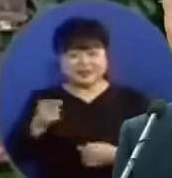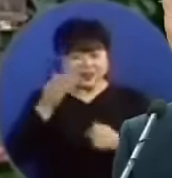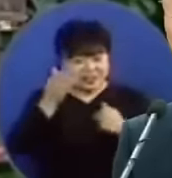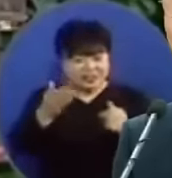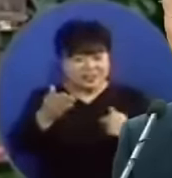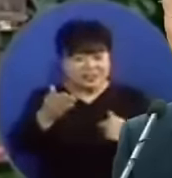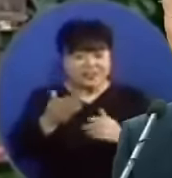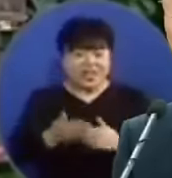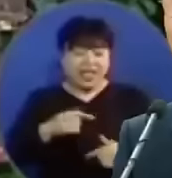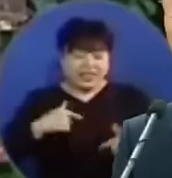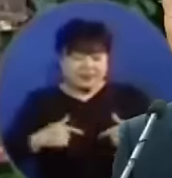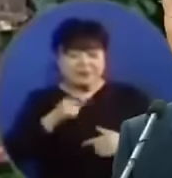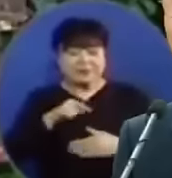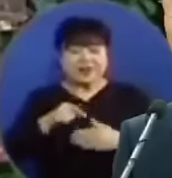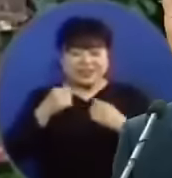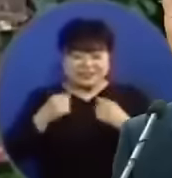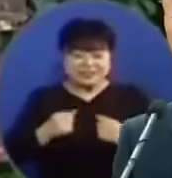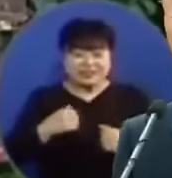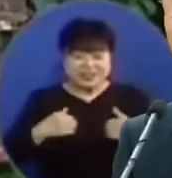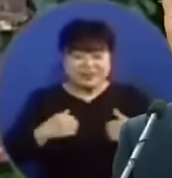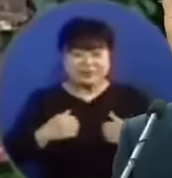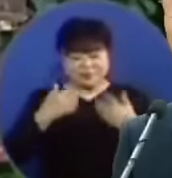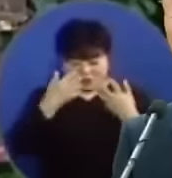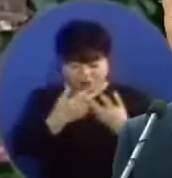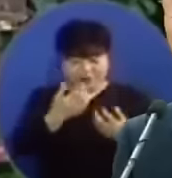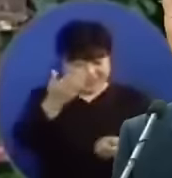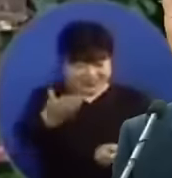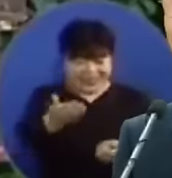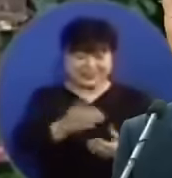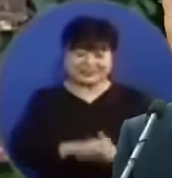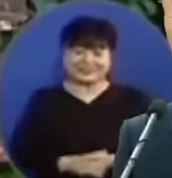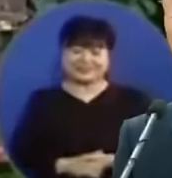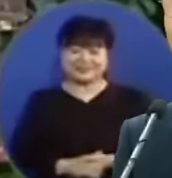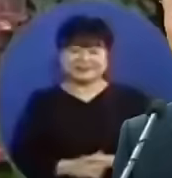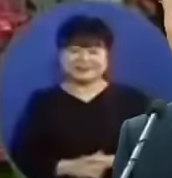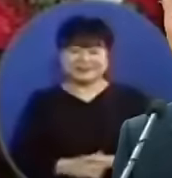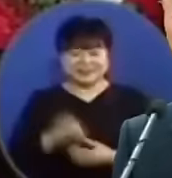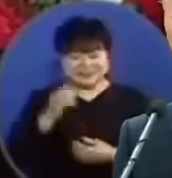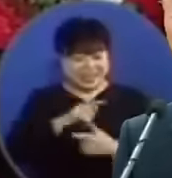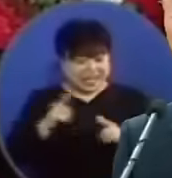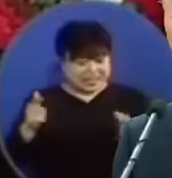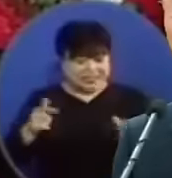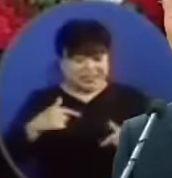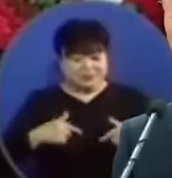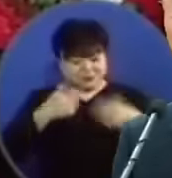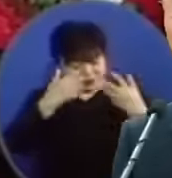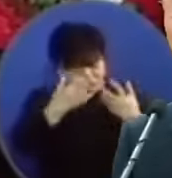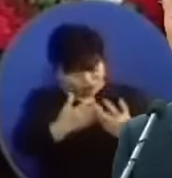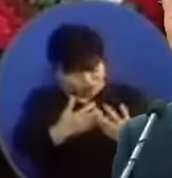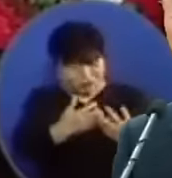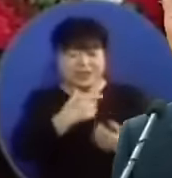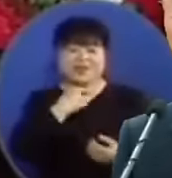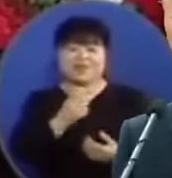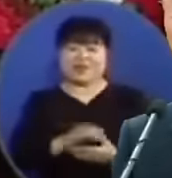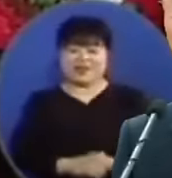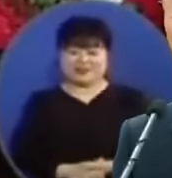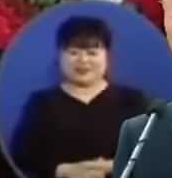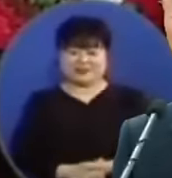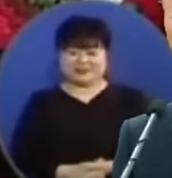이르면 내 기쁨이 너희 안에 있어 너희 기쁨을 충만하게 하려며. 그냥 기쁨이 아니라 기쁨이 충만하기를 원하시는